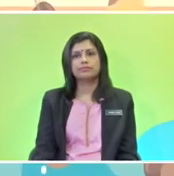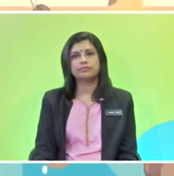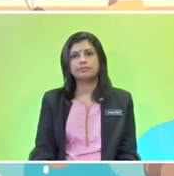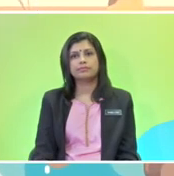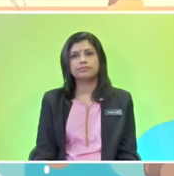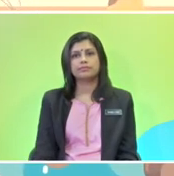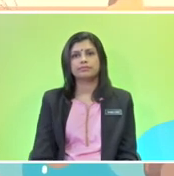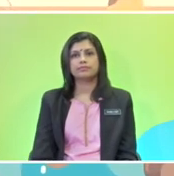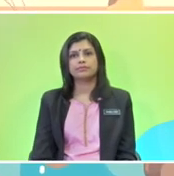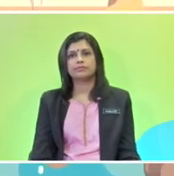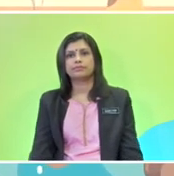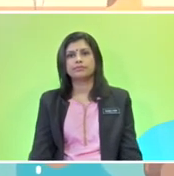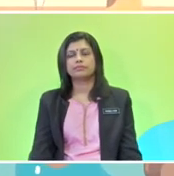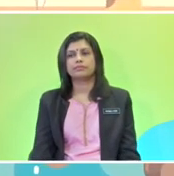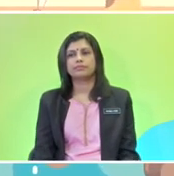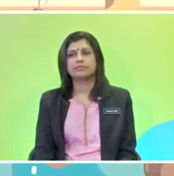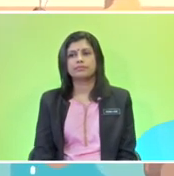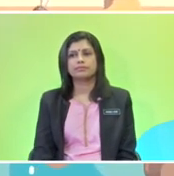nak tunjuk ni. Okey, tunjuk.